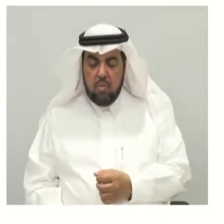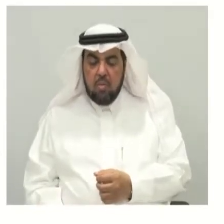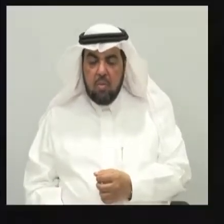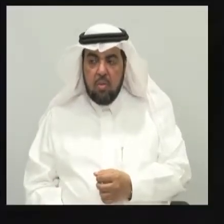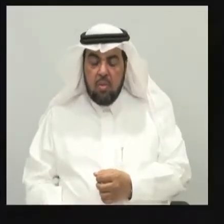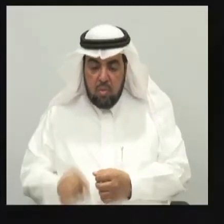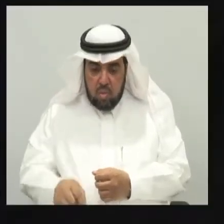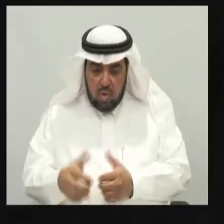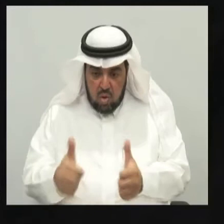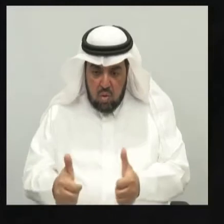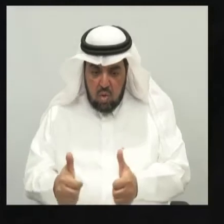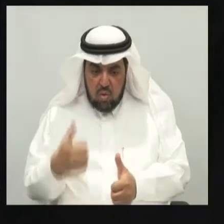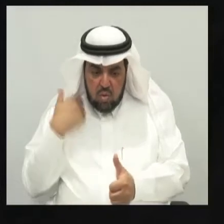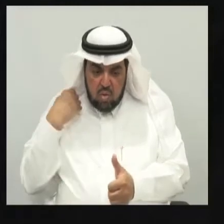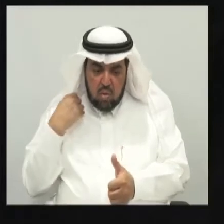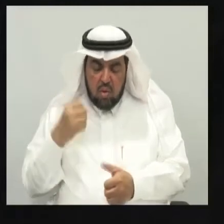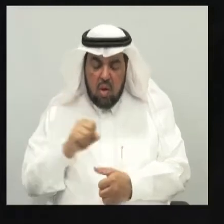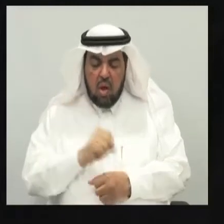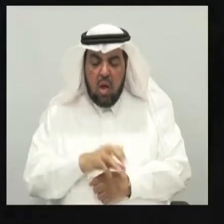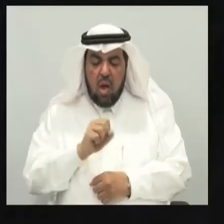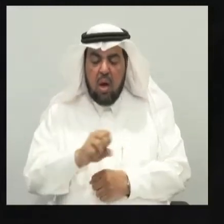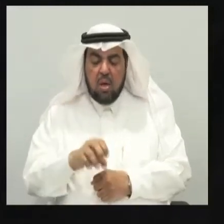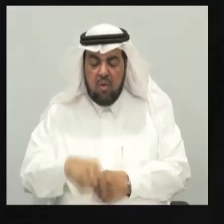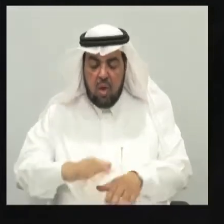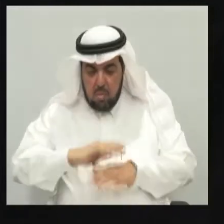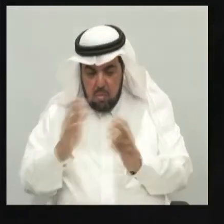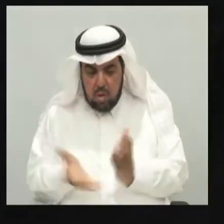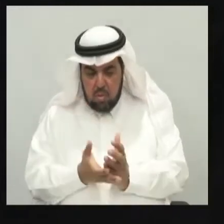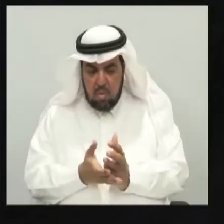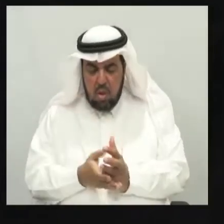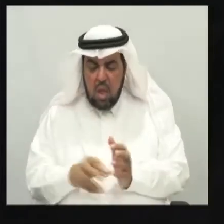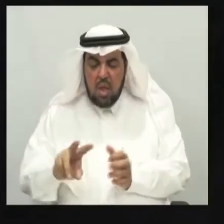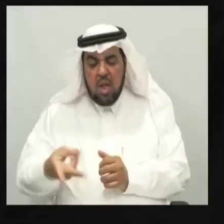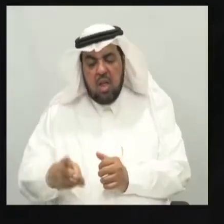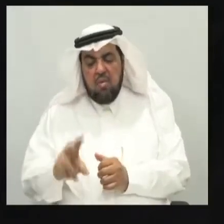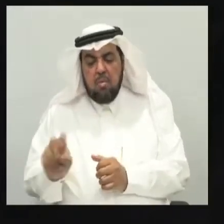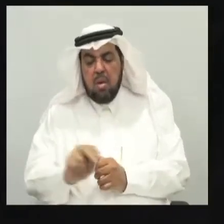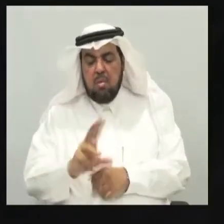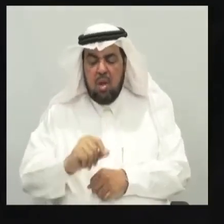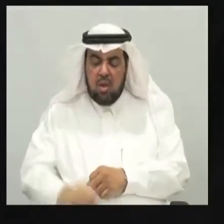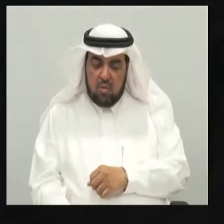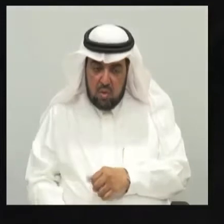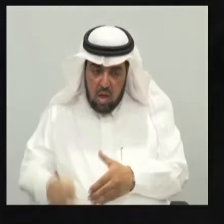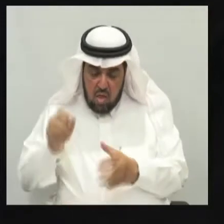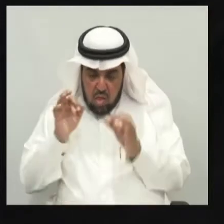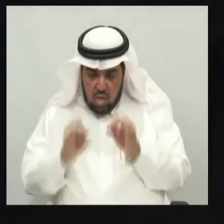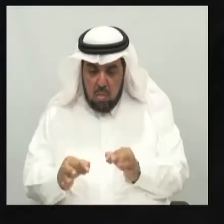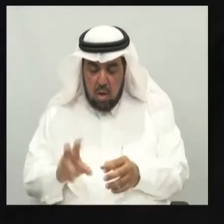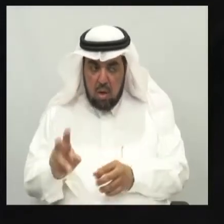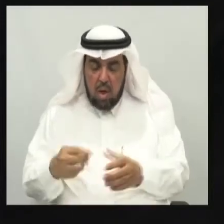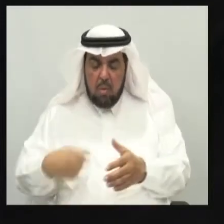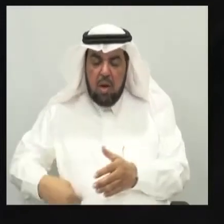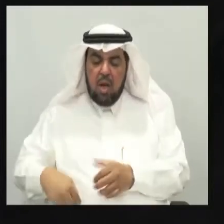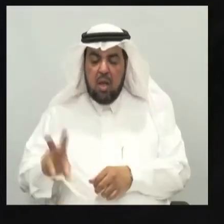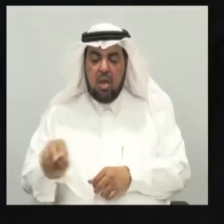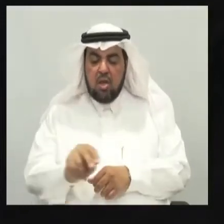سوف يحصل هناك عناصر في مجموعة وهي ليست متشابهة، لأن ضمان عملية التشابه هو